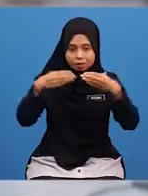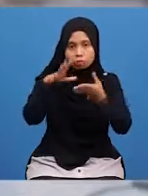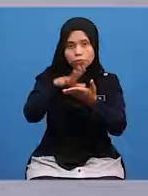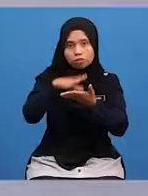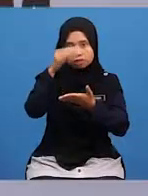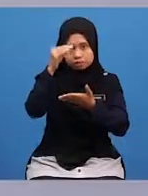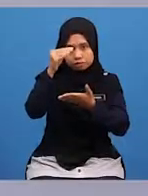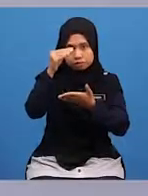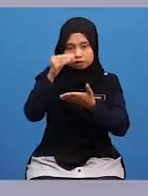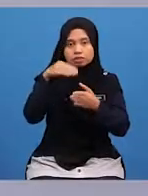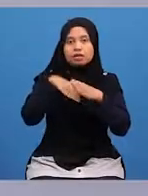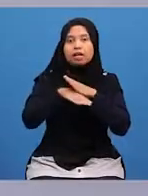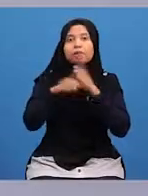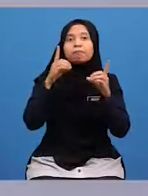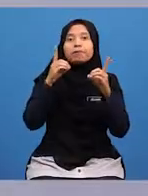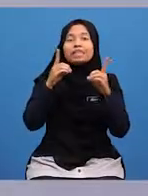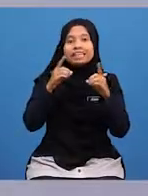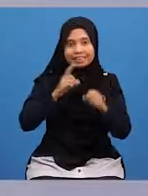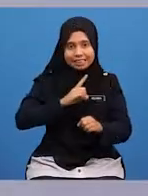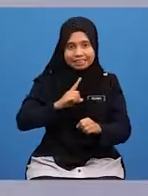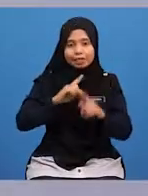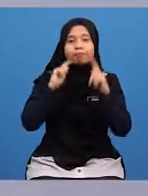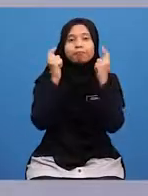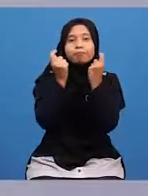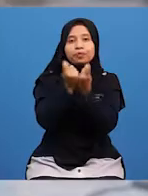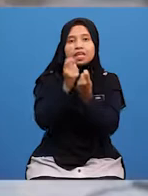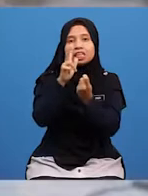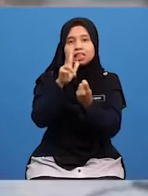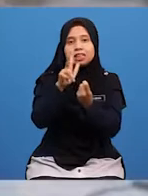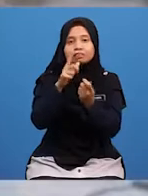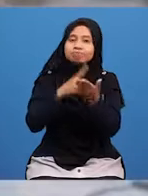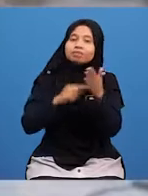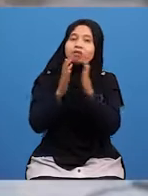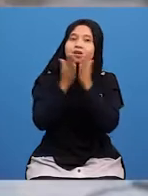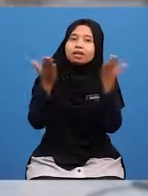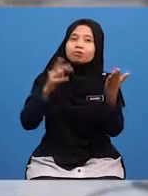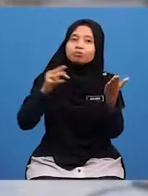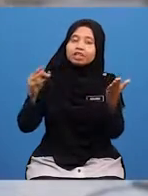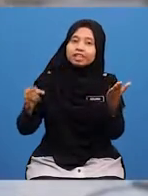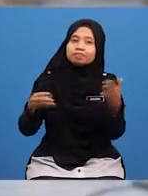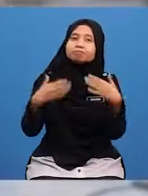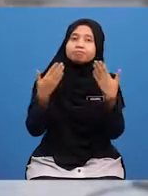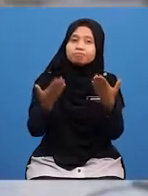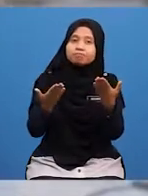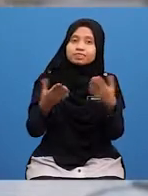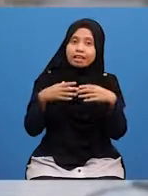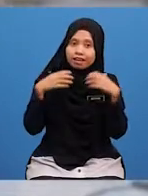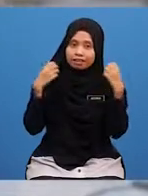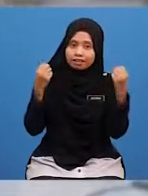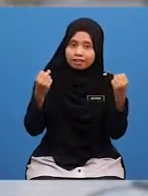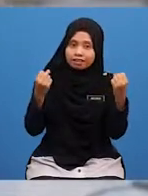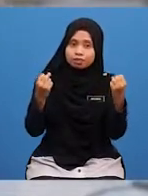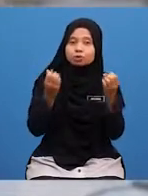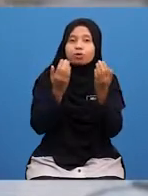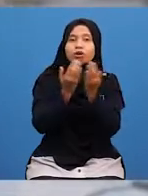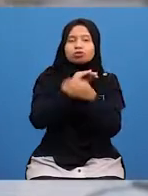kita dalam mata pelajaran Pendidikan Islam Tingkatan 3. Apa khabar murid-murid ustazah pada hari ini? Ustazah doakan